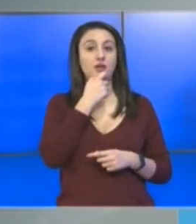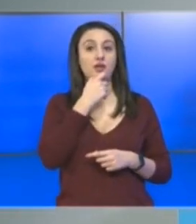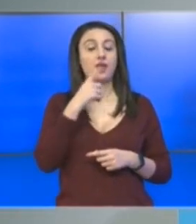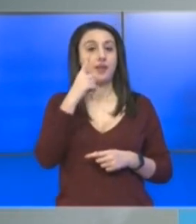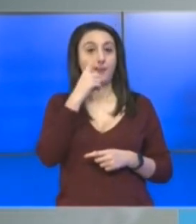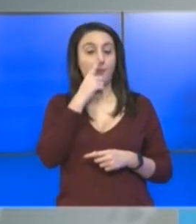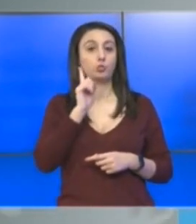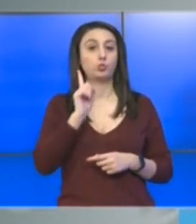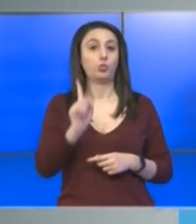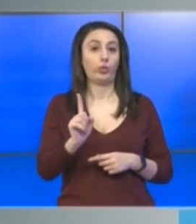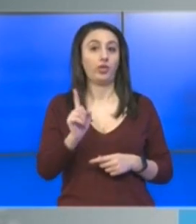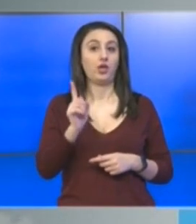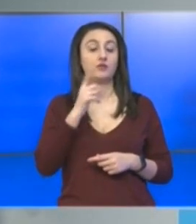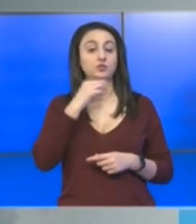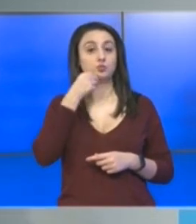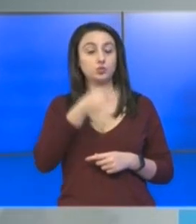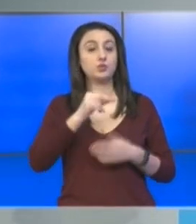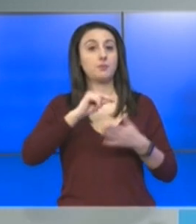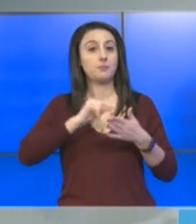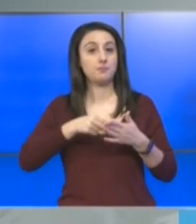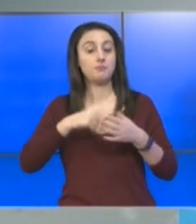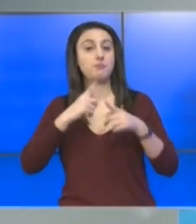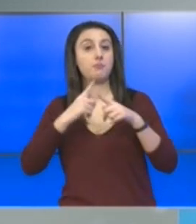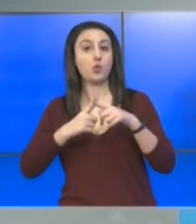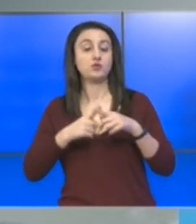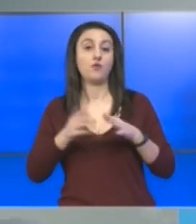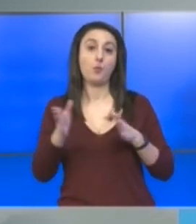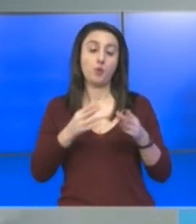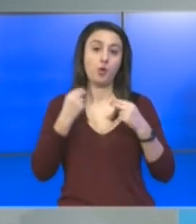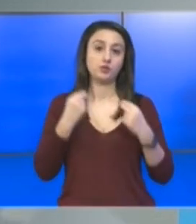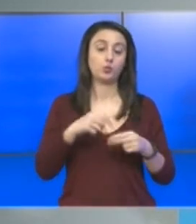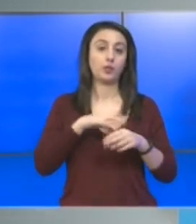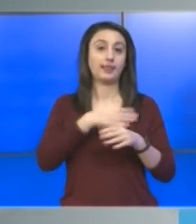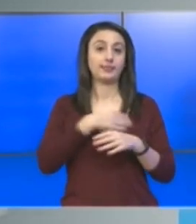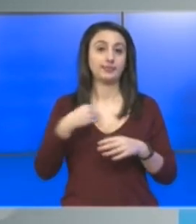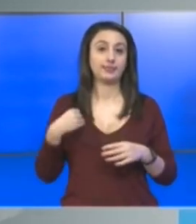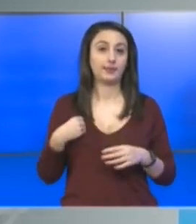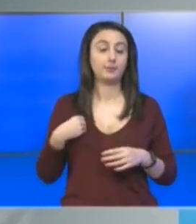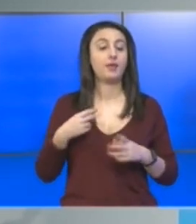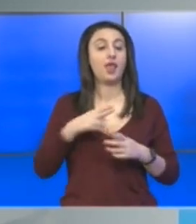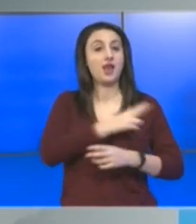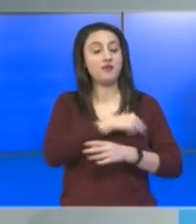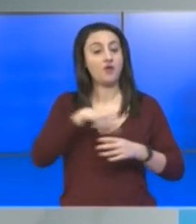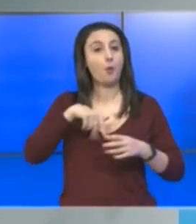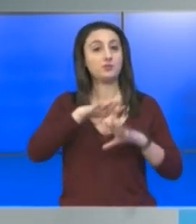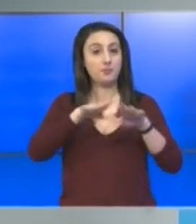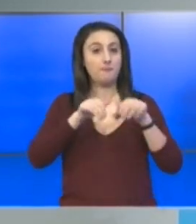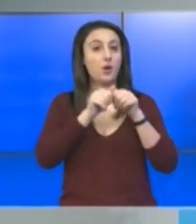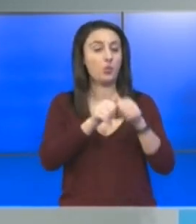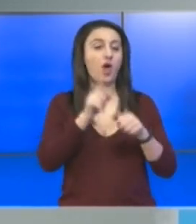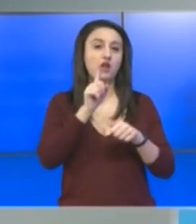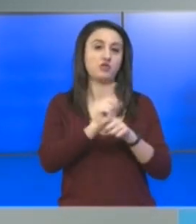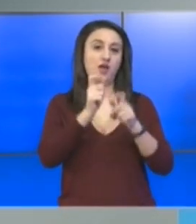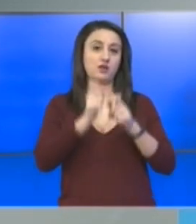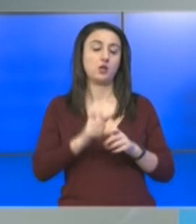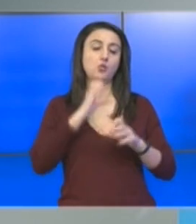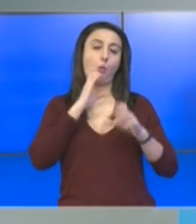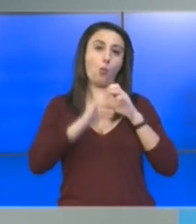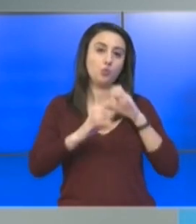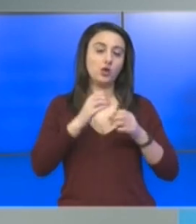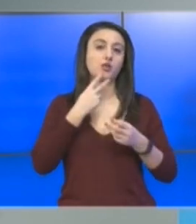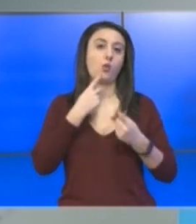nepotul acestuia, a fost declarat pozitiv, adică o perioadă bună de timp elevii au mers împreună în aceeași clasă, bineînțeles au comunicat,